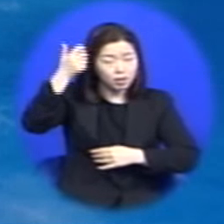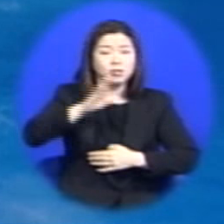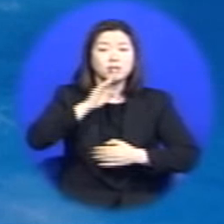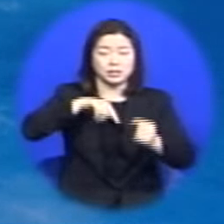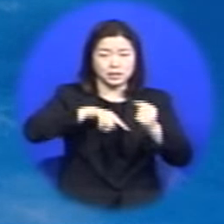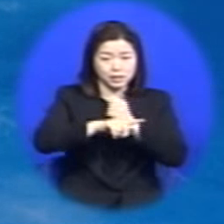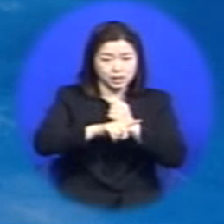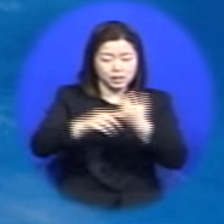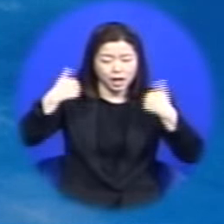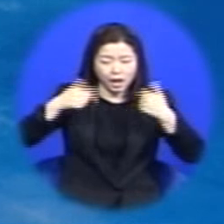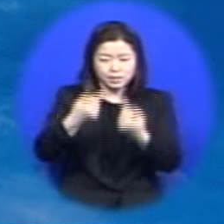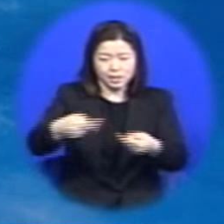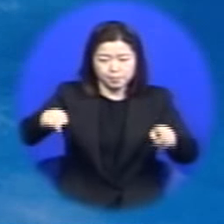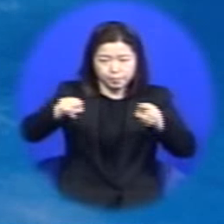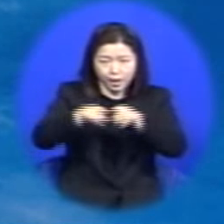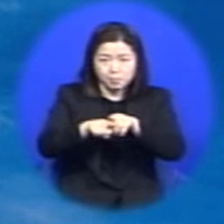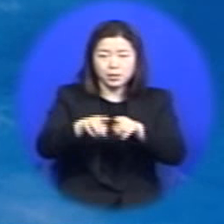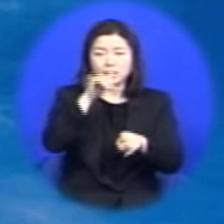됩니다.